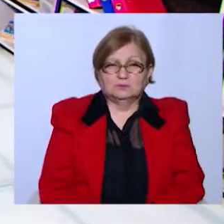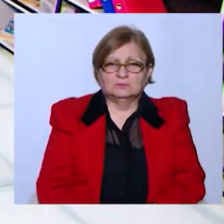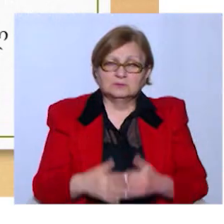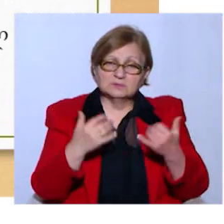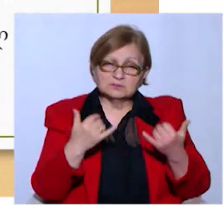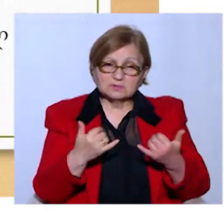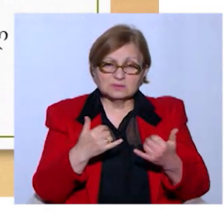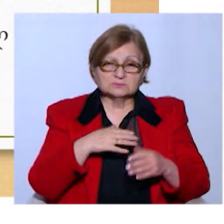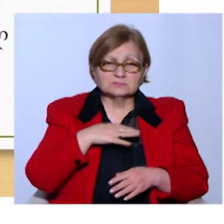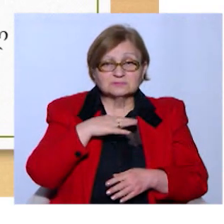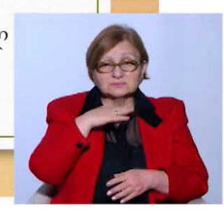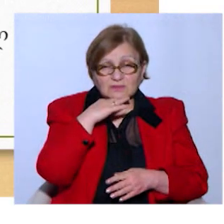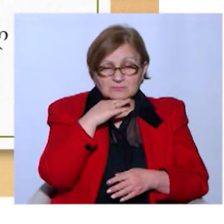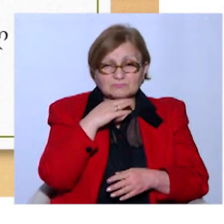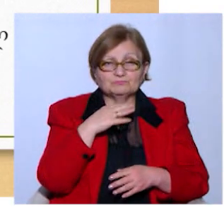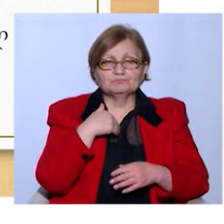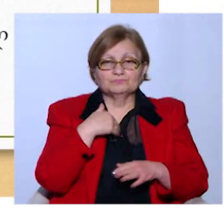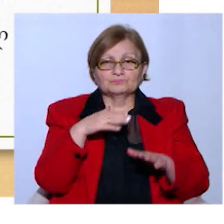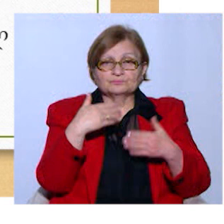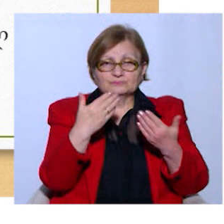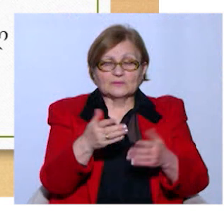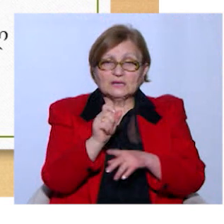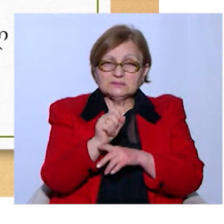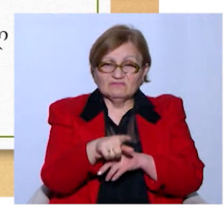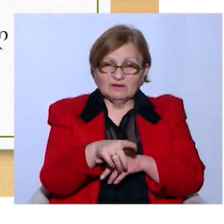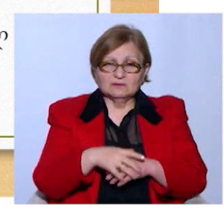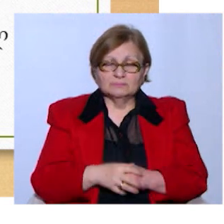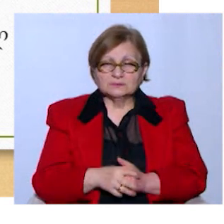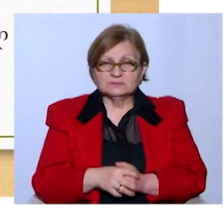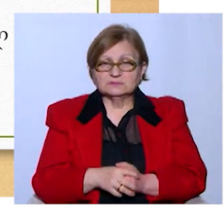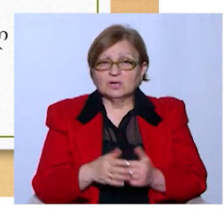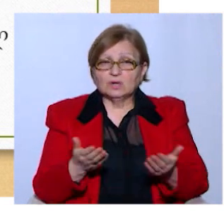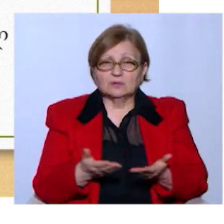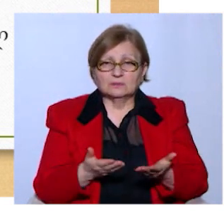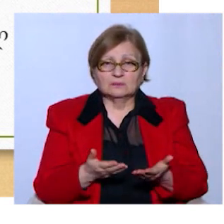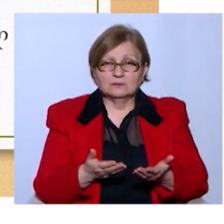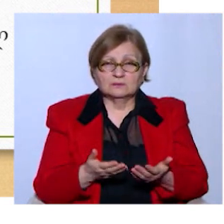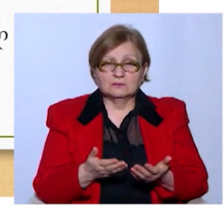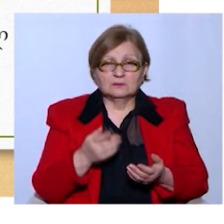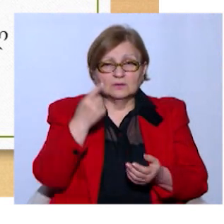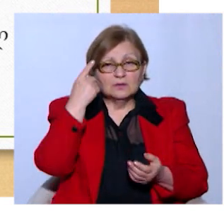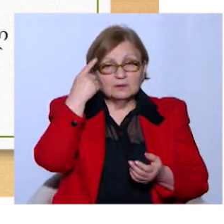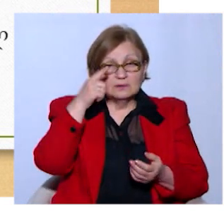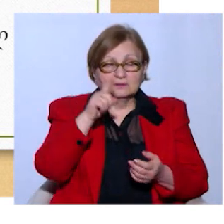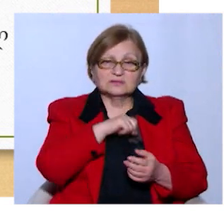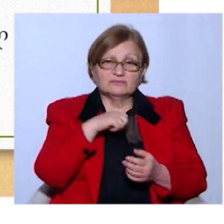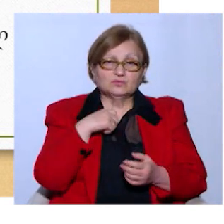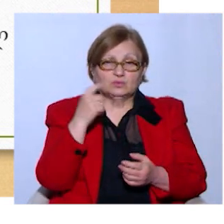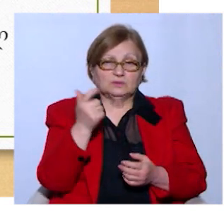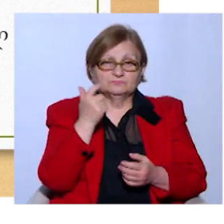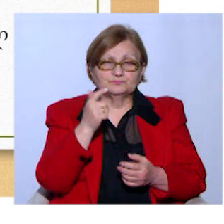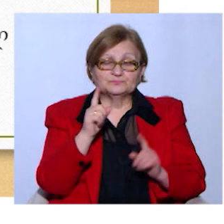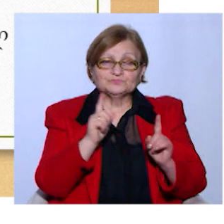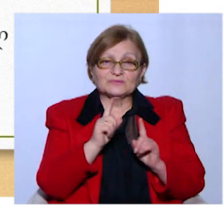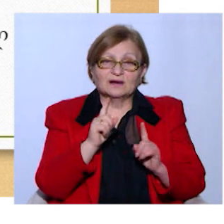დღეისათვის სულ ეს იყო. გთავაზობთ დავალებას, რომელიც მოიფიქროთ იქნებ დამოუკიდებლად,